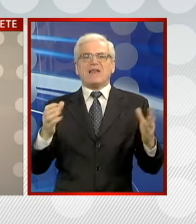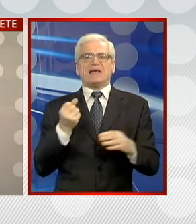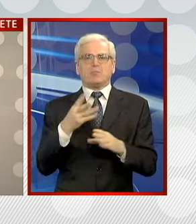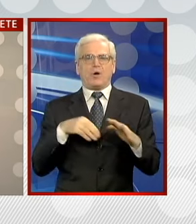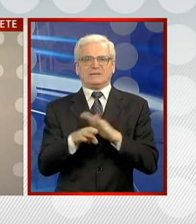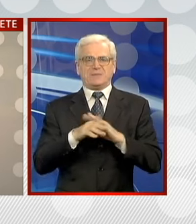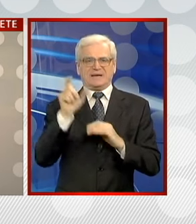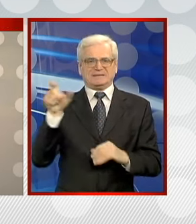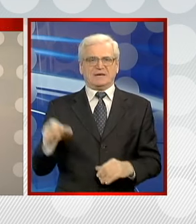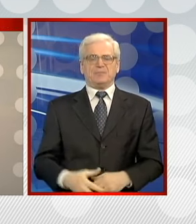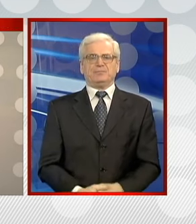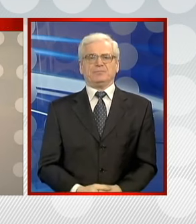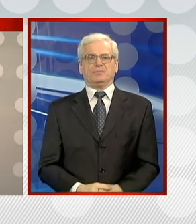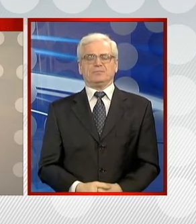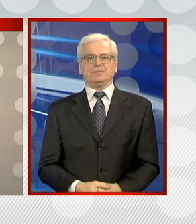broj izbjeglica.